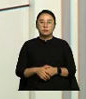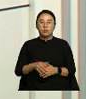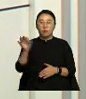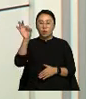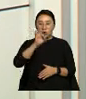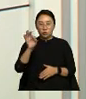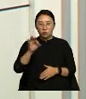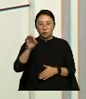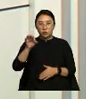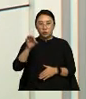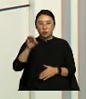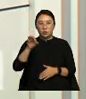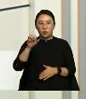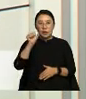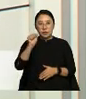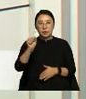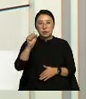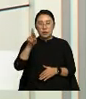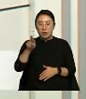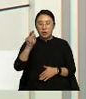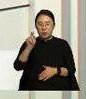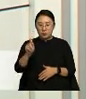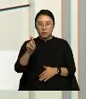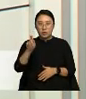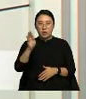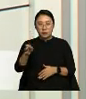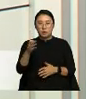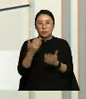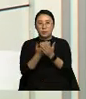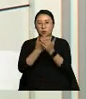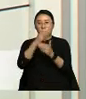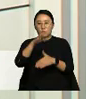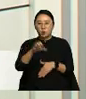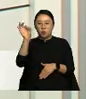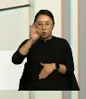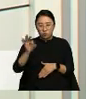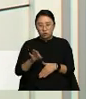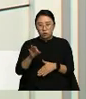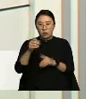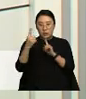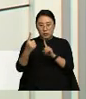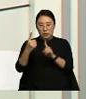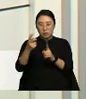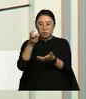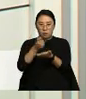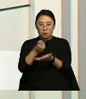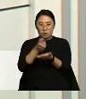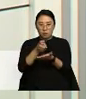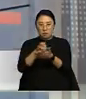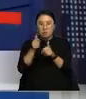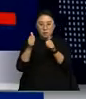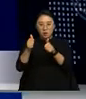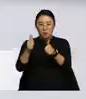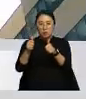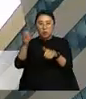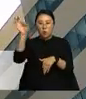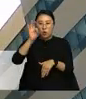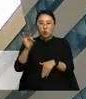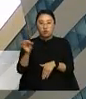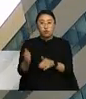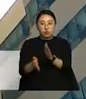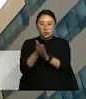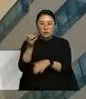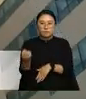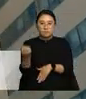여주 강천 srf 열병합 발전소 사업자 책이 여주시 를 상대로 낸 행정소송의 항소심에서 여주 씨가 승소해